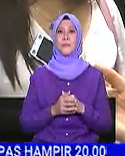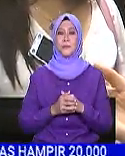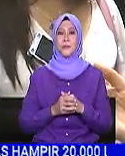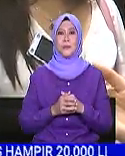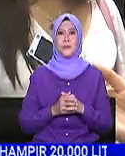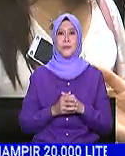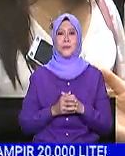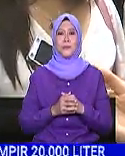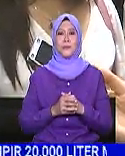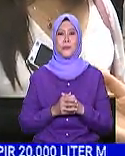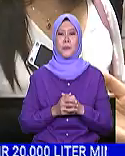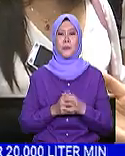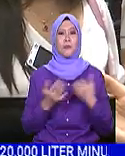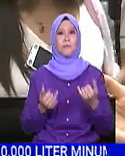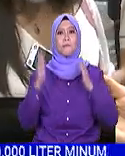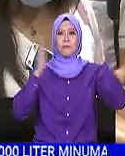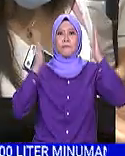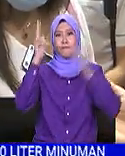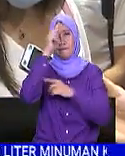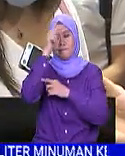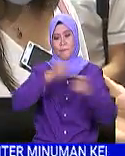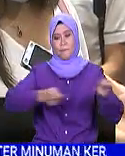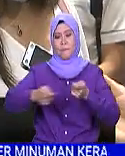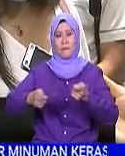one of the most Stable